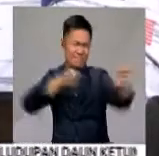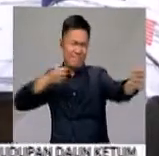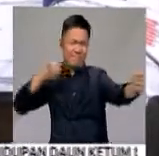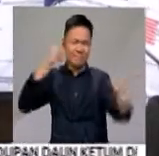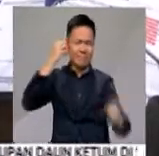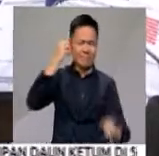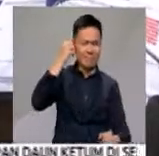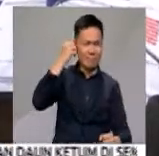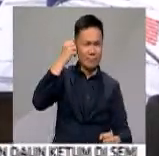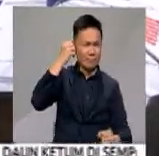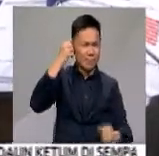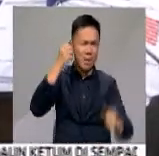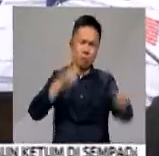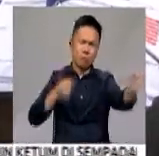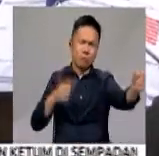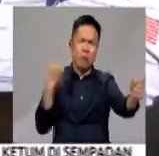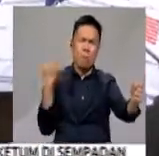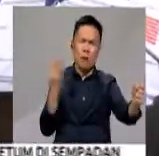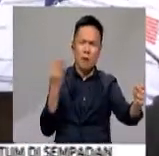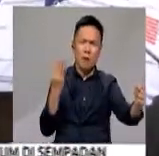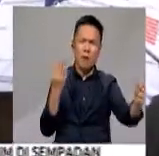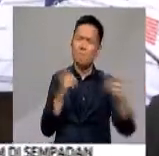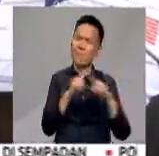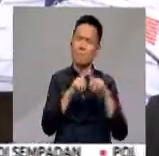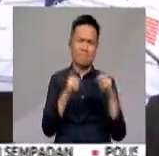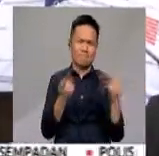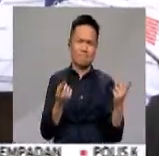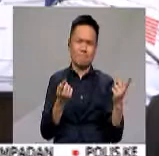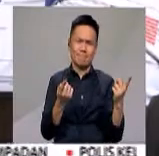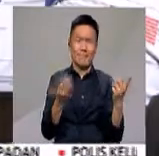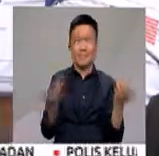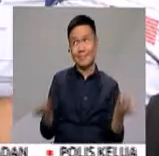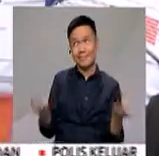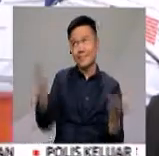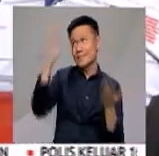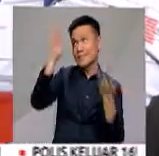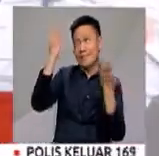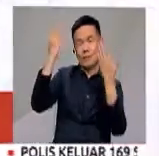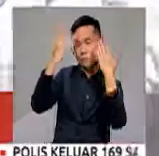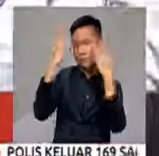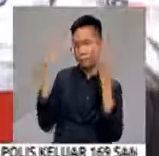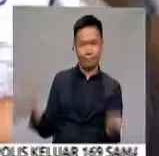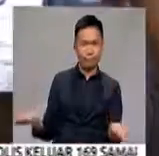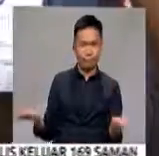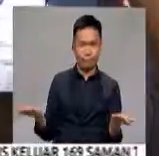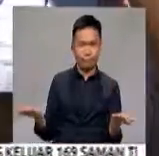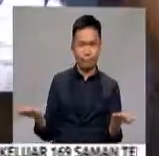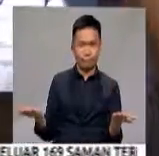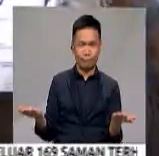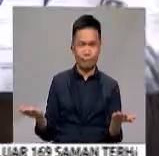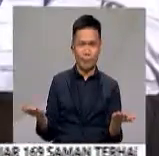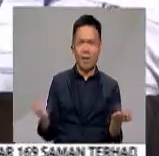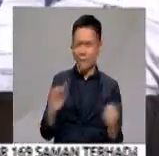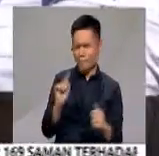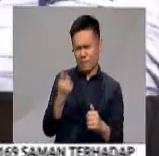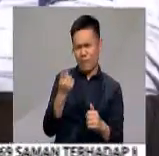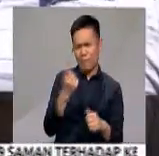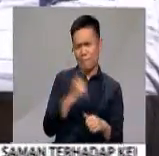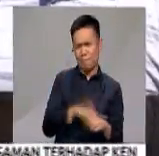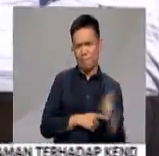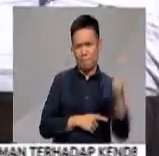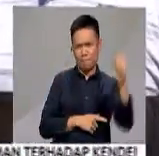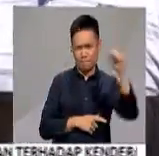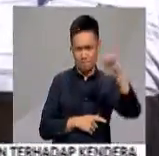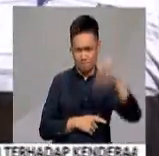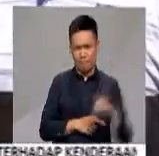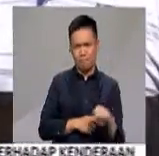normal, saya dah buat aim off, so maybe rezeki tak berpihak pada kita. Tak pernah kalah lagi, ini first time